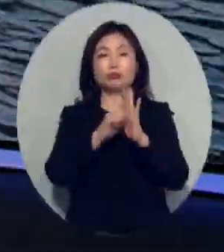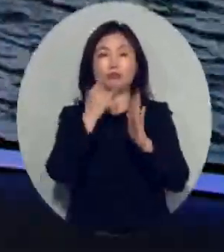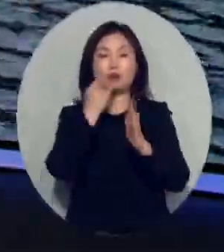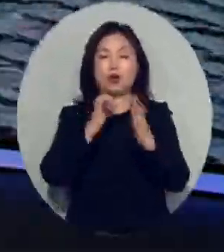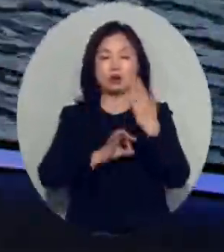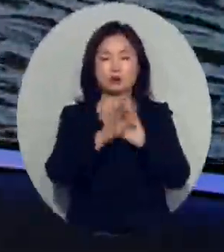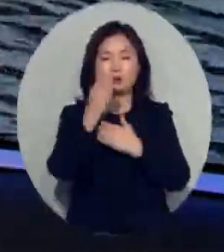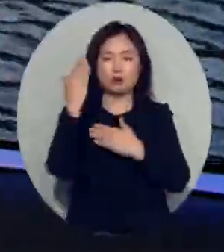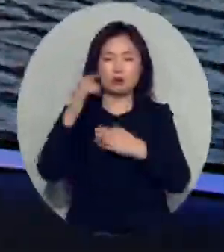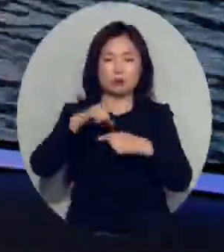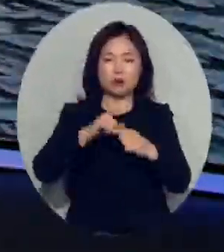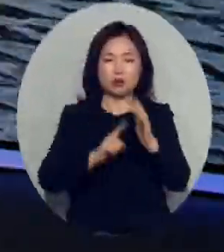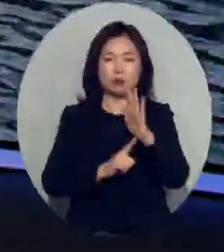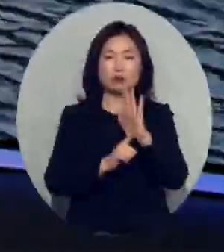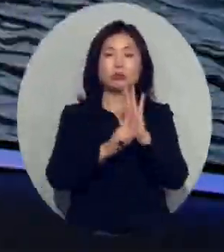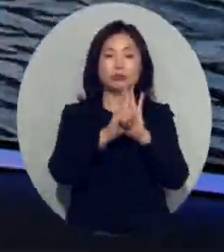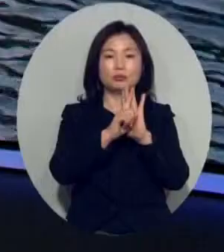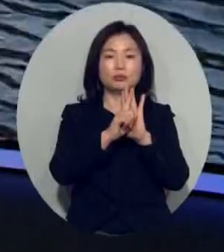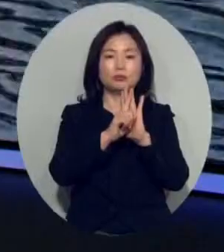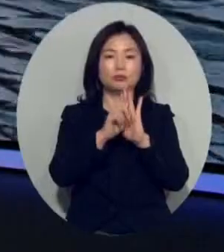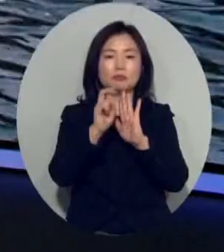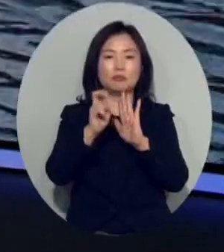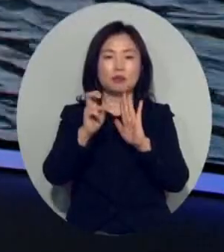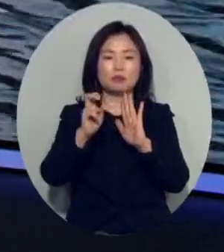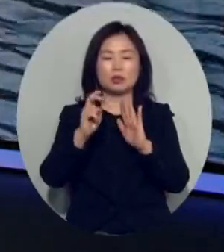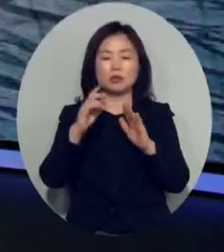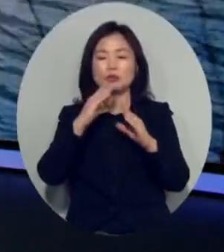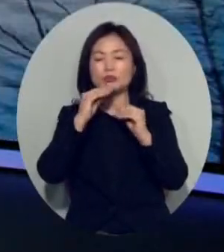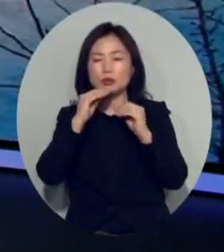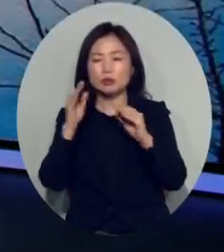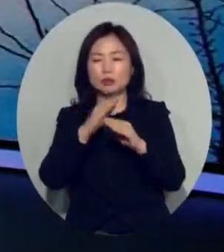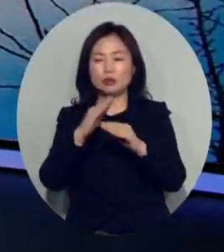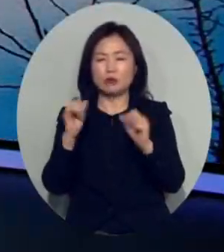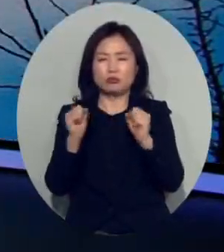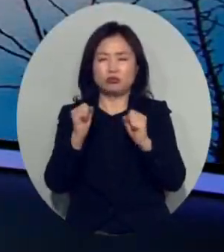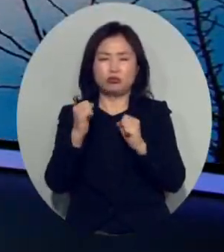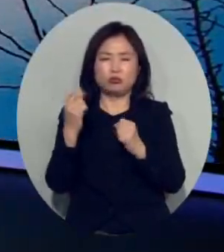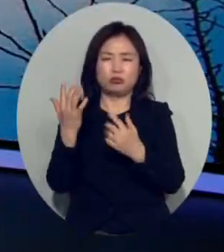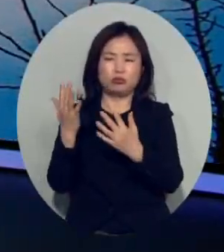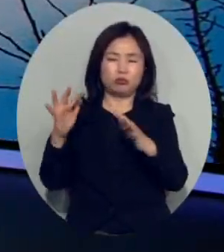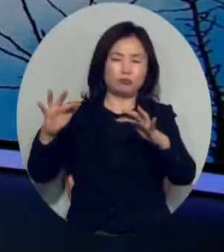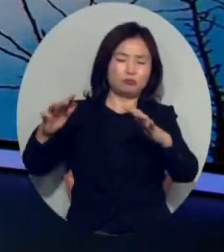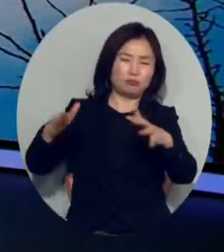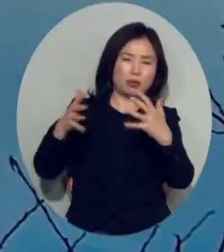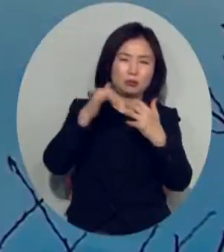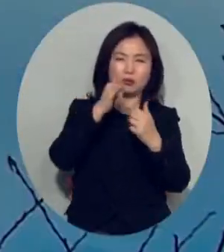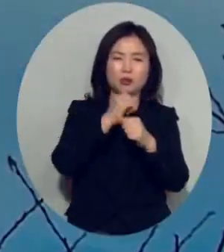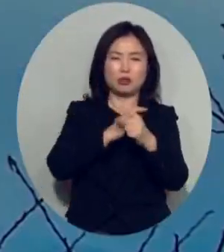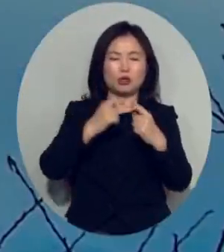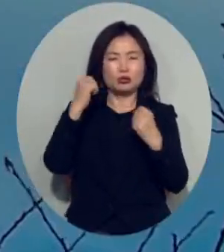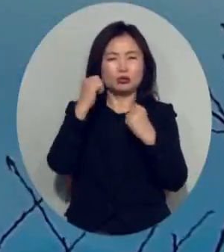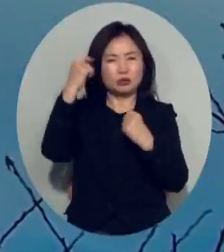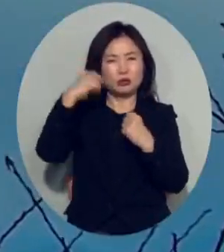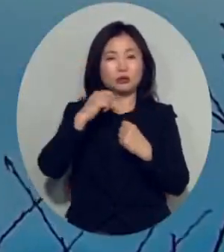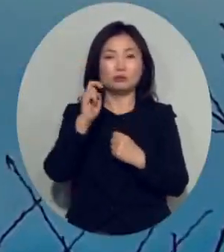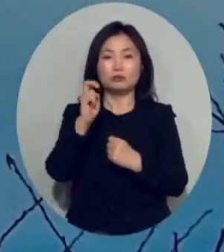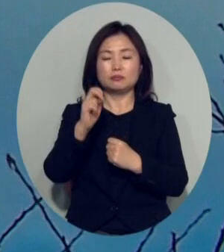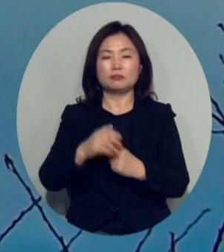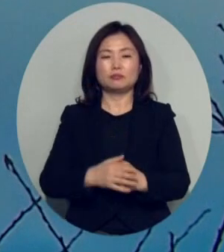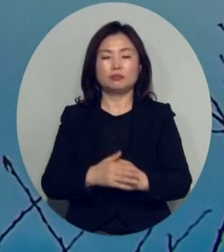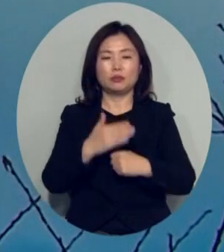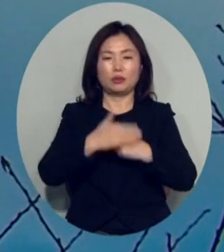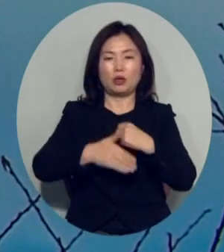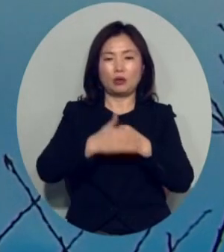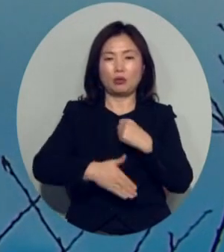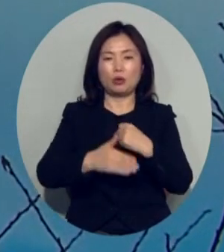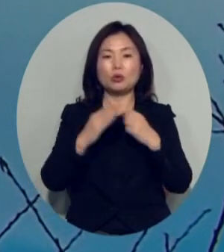계속 풀리면서 아침 기온이 예년 수준까지는 오르겠는데요 다만 주말 동안 찬바람이 강하게 불어 체감추위는 더 춥게 느껴지겠습니다